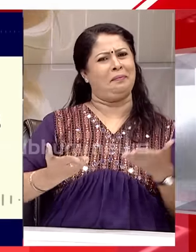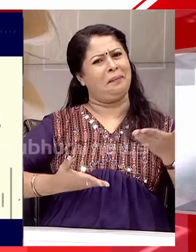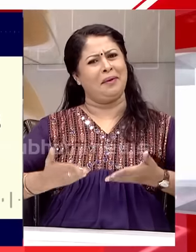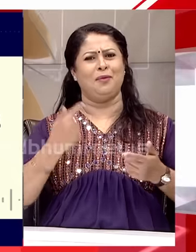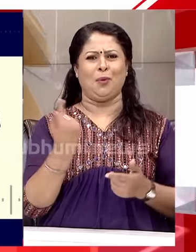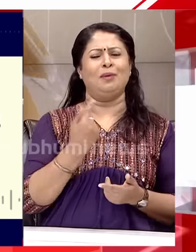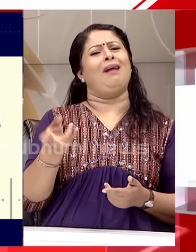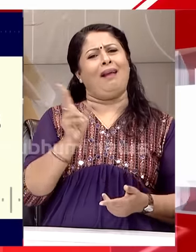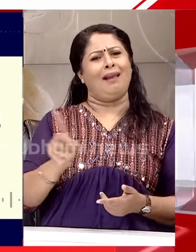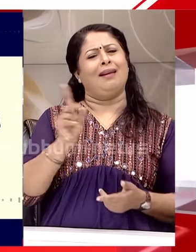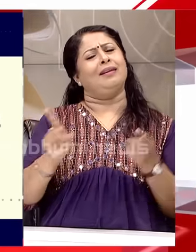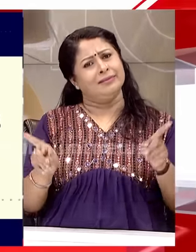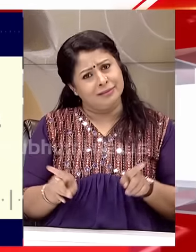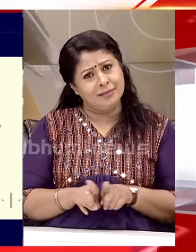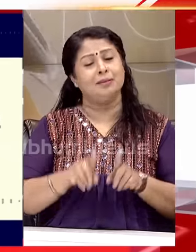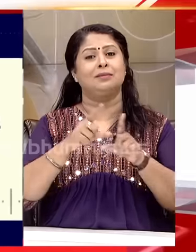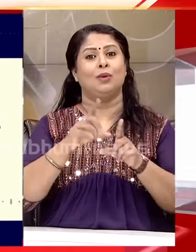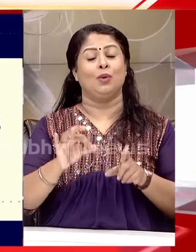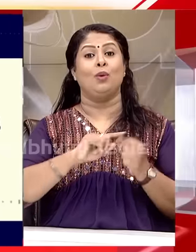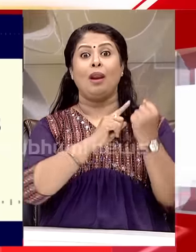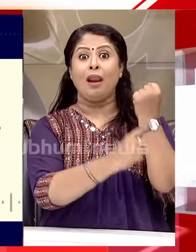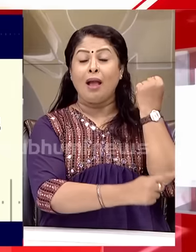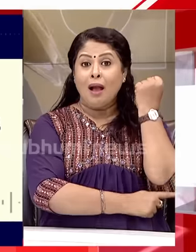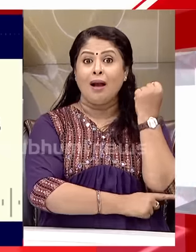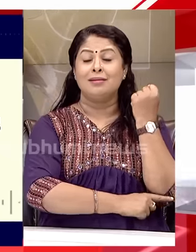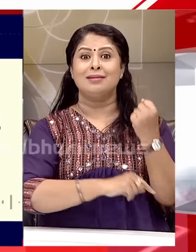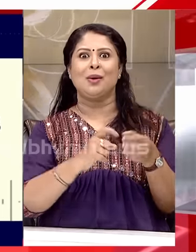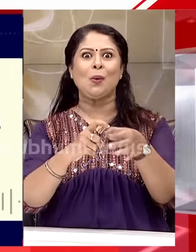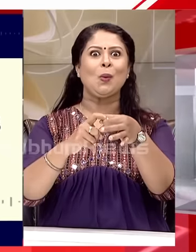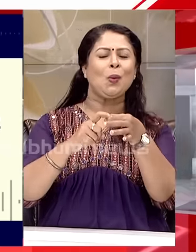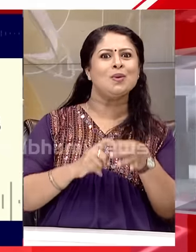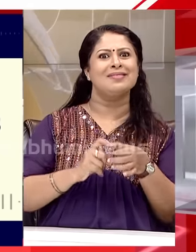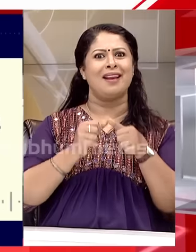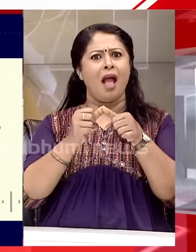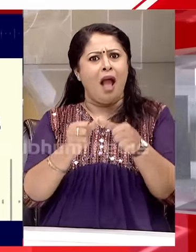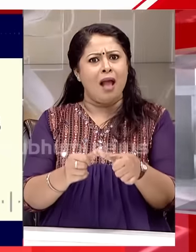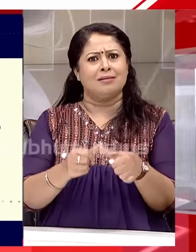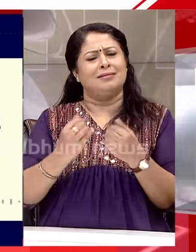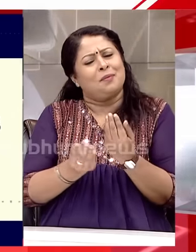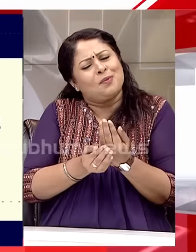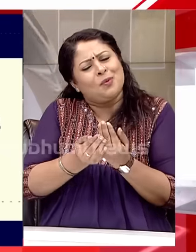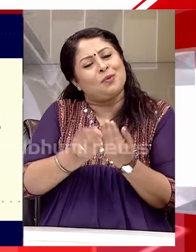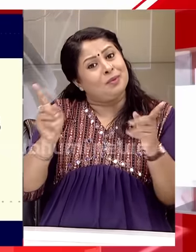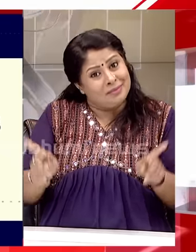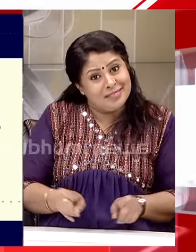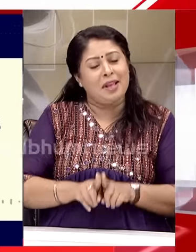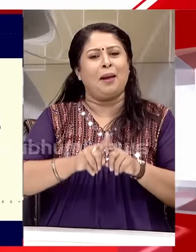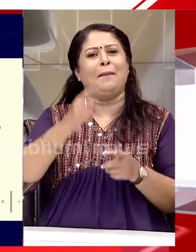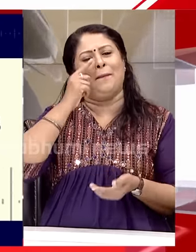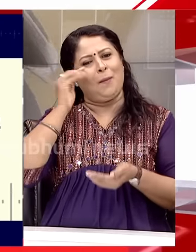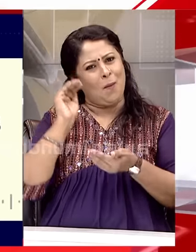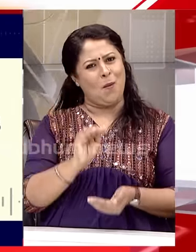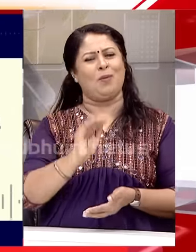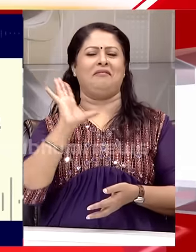അത് ഇനിയും അങ്ങനെ തന്നെയായിരിക്കും. അപ്പൊ അവസാനം അങ്ങനെ ഒരു കമ്മ്യൂണിസ്റ്റ് ചോദ്യം ചോദിച്ചപ്പം ഞാൻ വളരെ വാത്സല്യത്തോടെ മോളെ വെയിറ്റ്